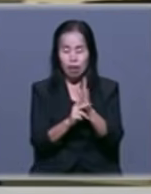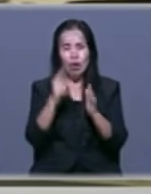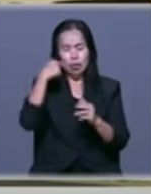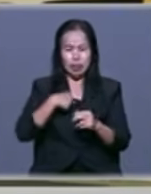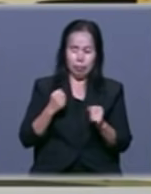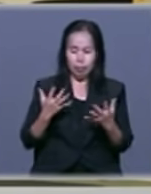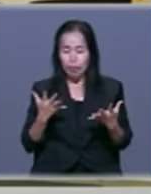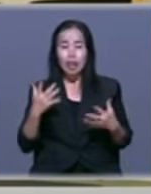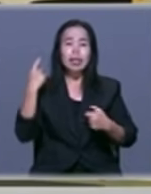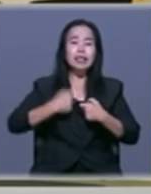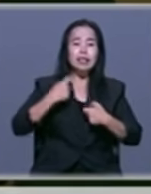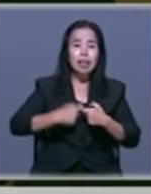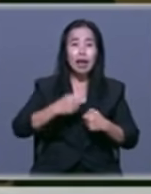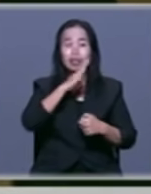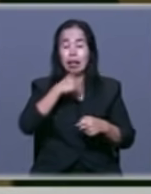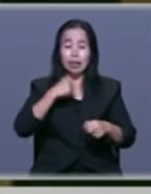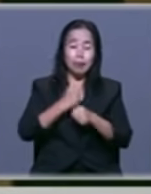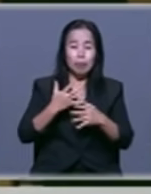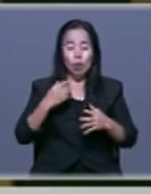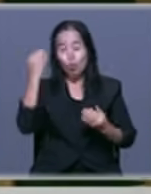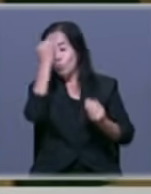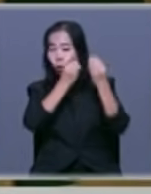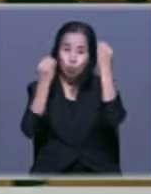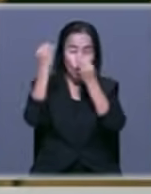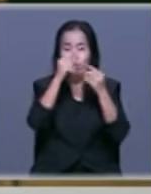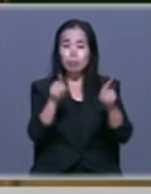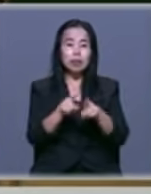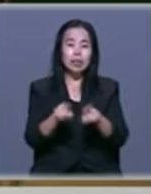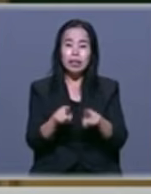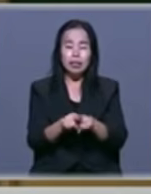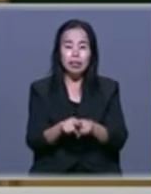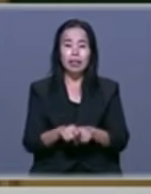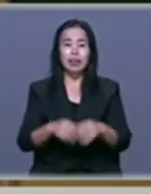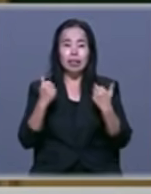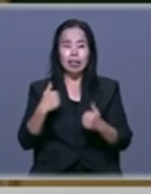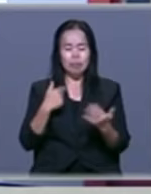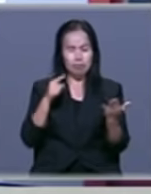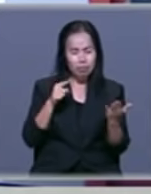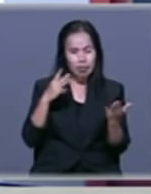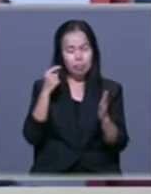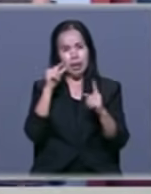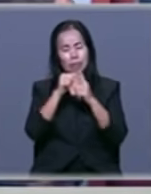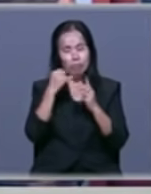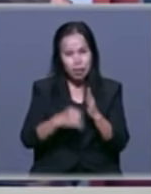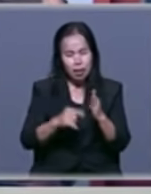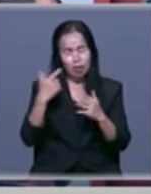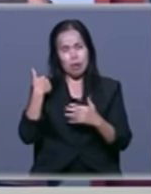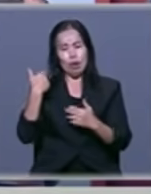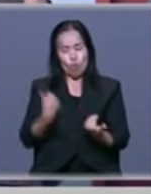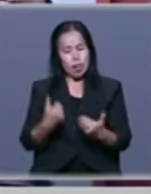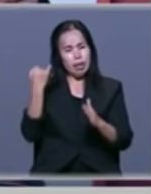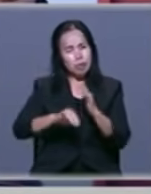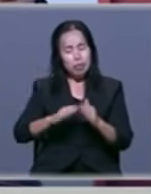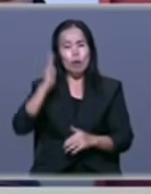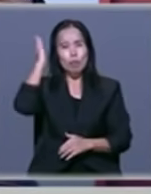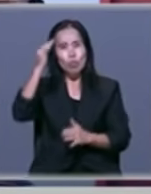ถูกถ้าเราทำตัวไม่ถูกเราก็งงเนี่ยพูดในรายการก็งงทำไมวันนั้นผิดทำไมวันนี้ผิดทำไมวันนี้ไม่ผิดอันเนี้ย